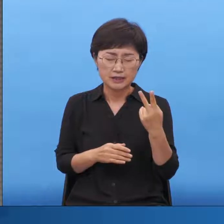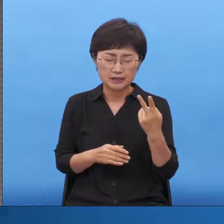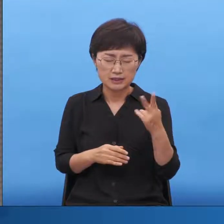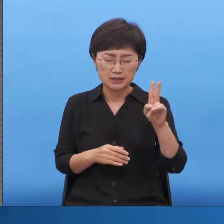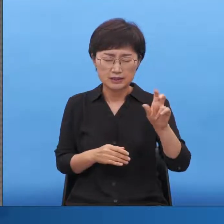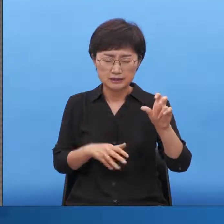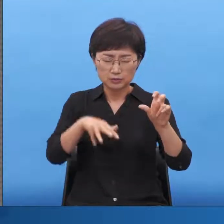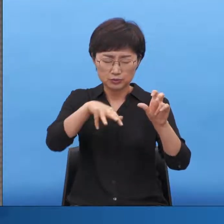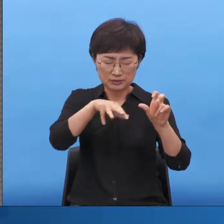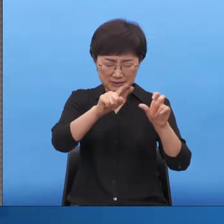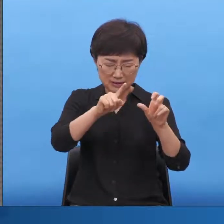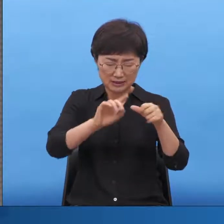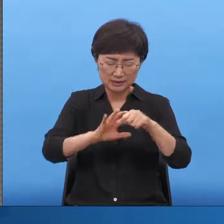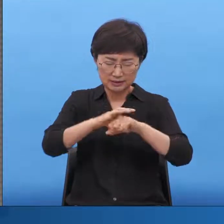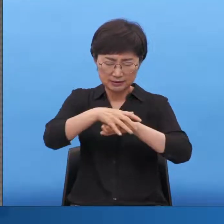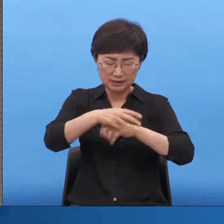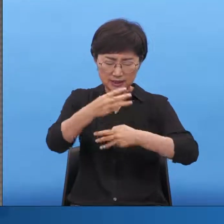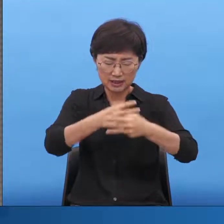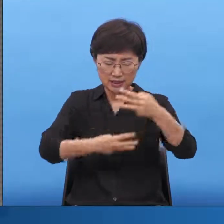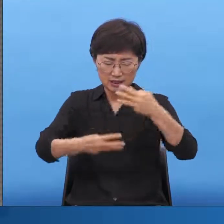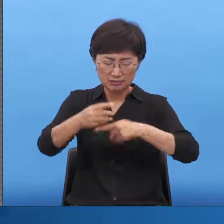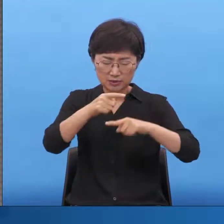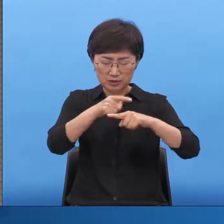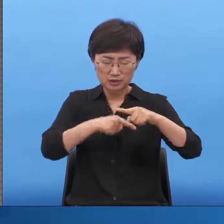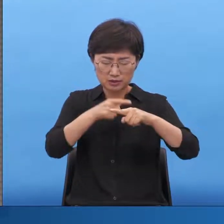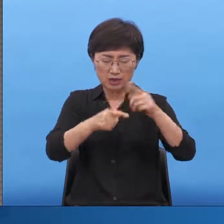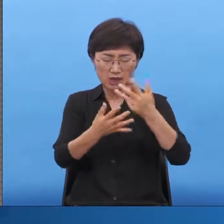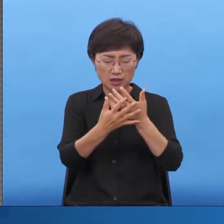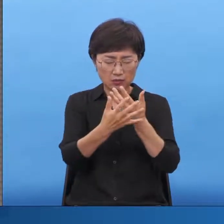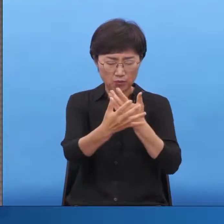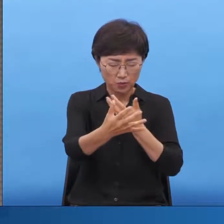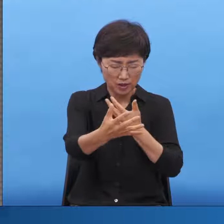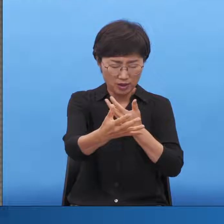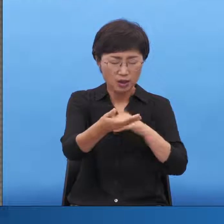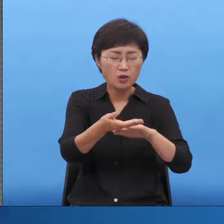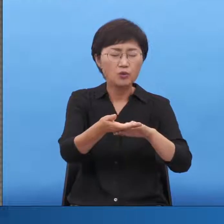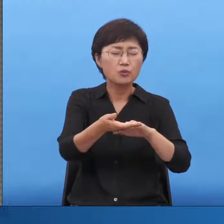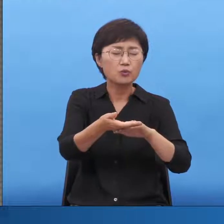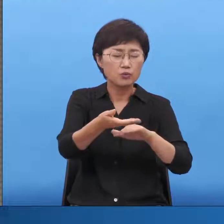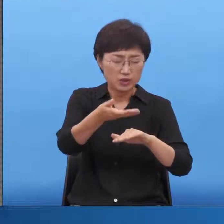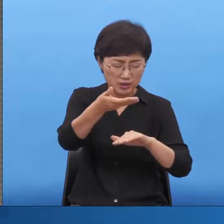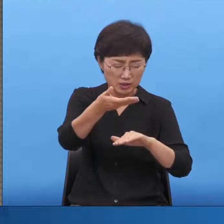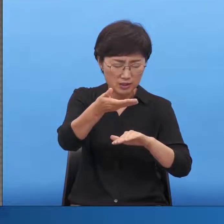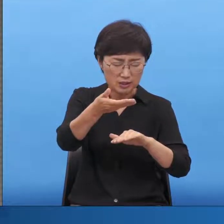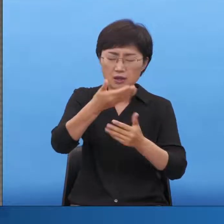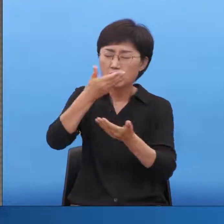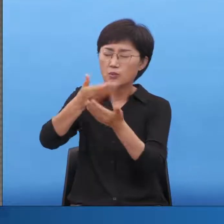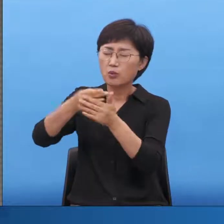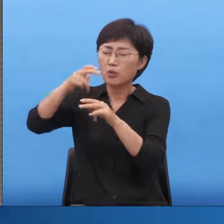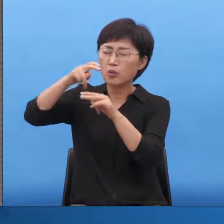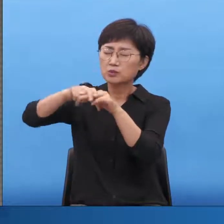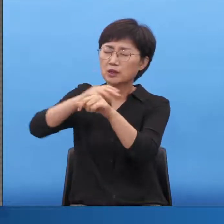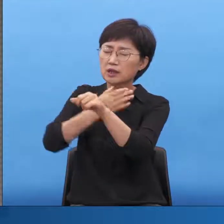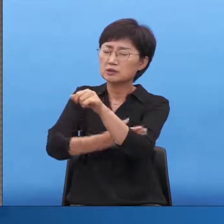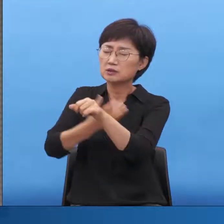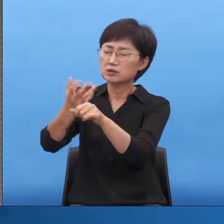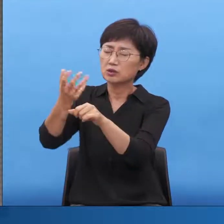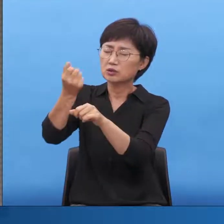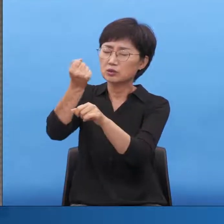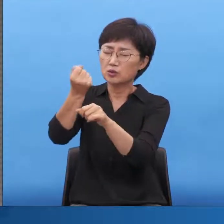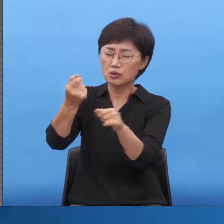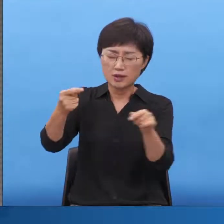제25차 세계 렘넌트 대회 위에 보좌의 능력으로 함께하여 주옵소서.